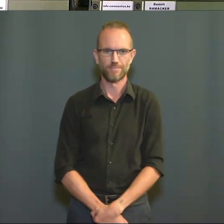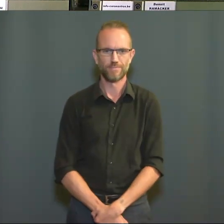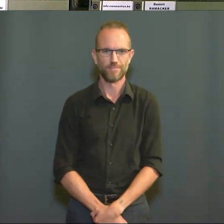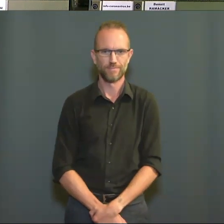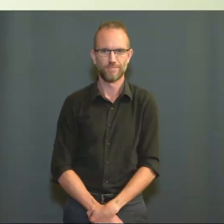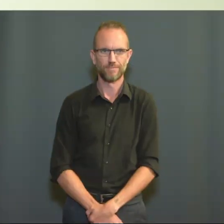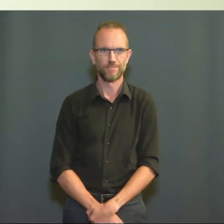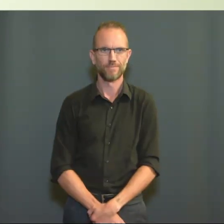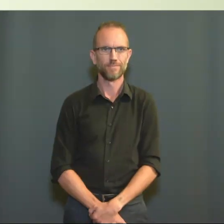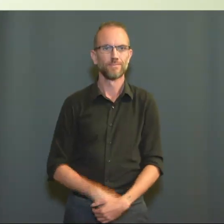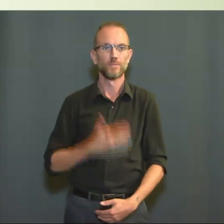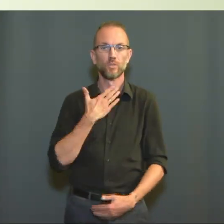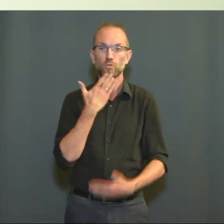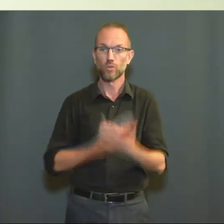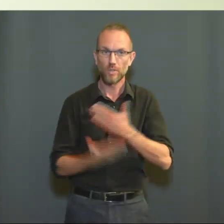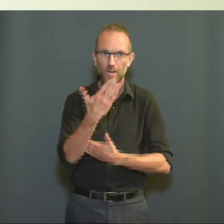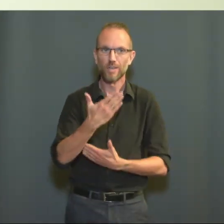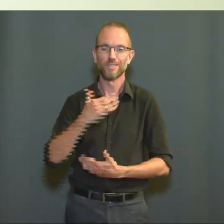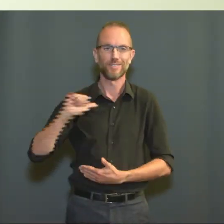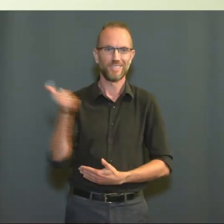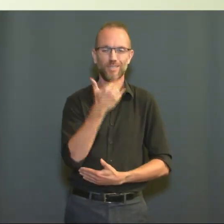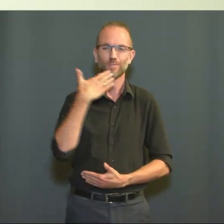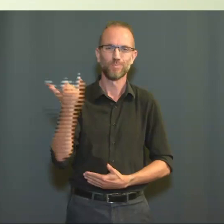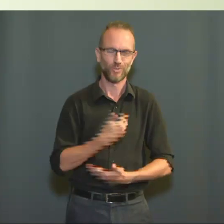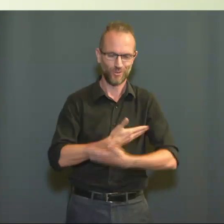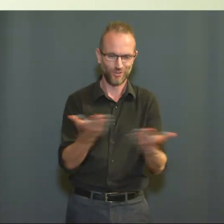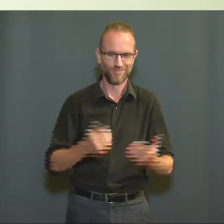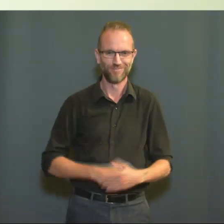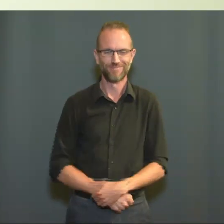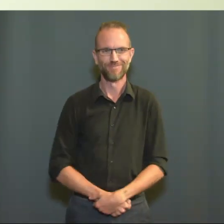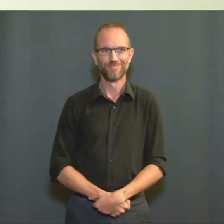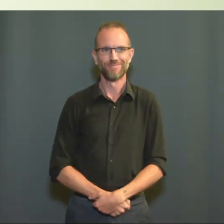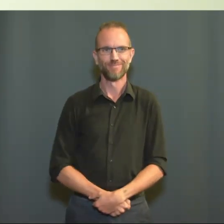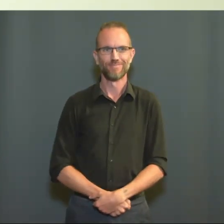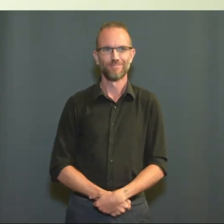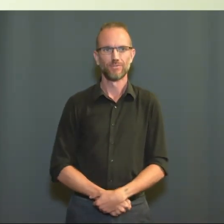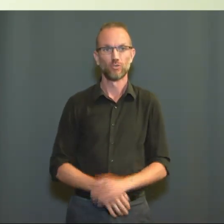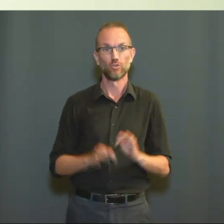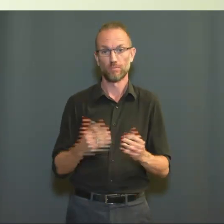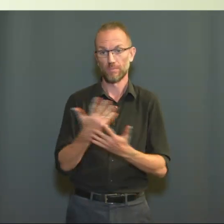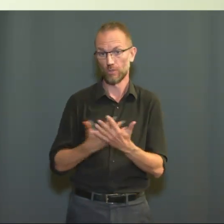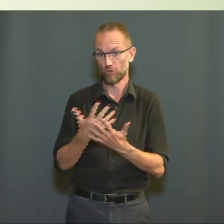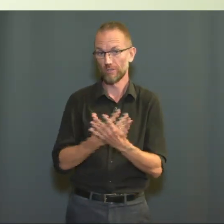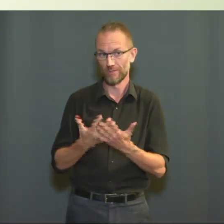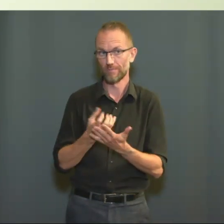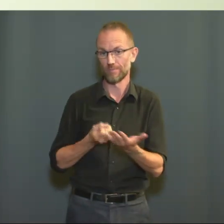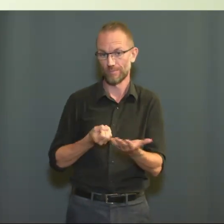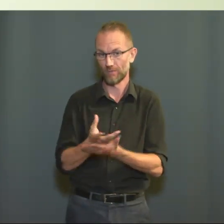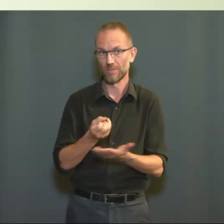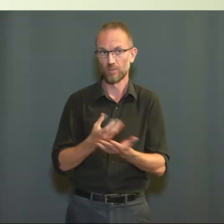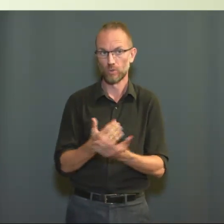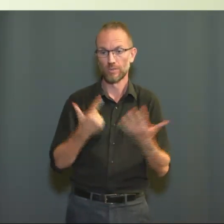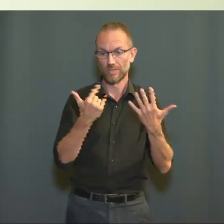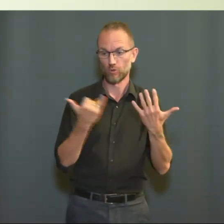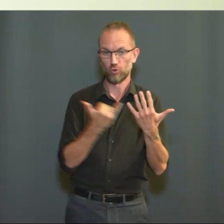Goedendag iedereen, bonjour à toutes, bonjour à tous. Alors, un court aperçu des données épidémiologiques. Sur les 7 derniers jours, nous